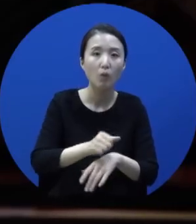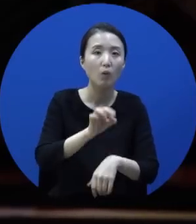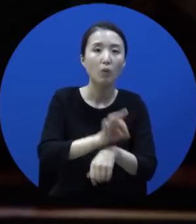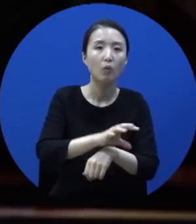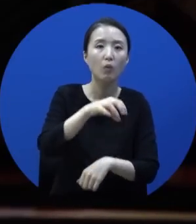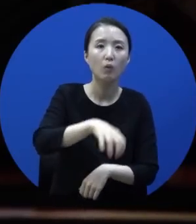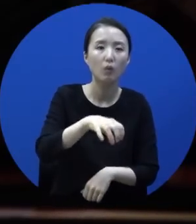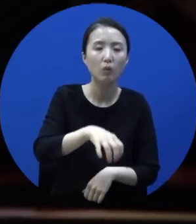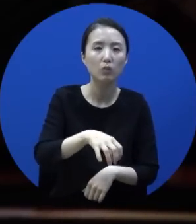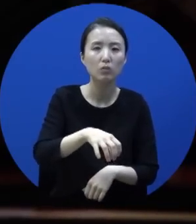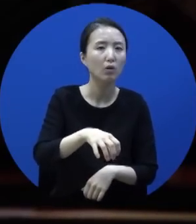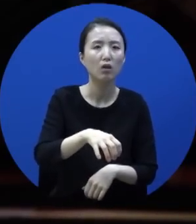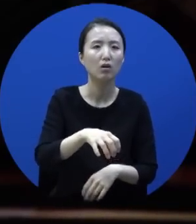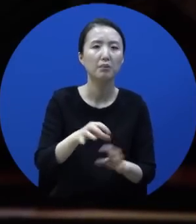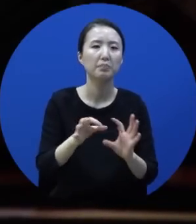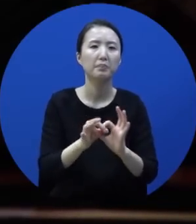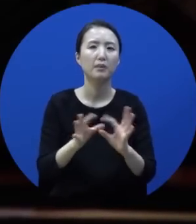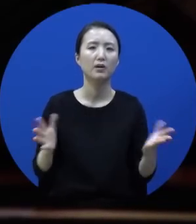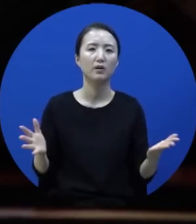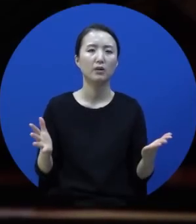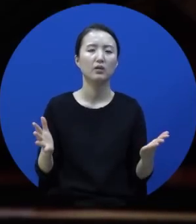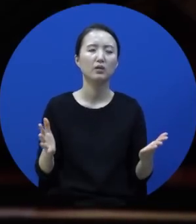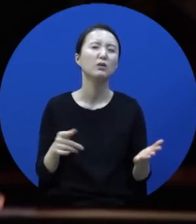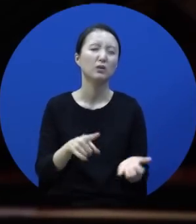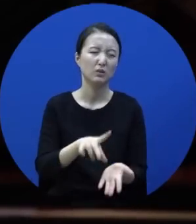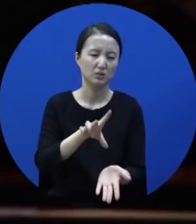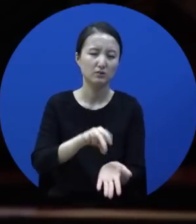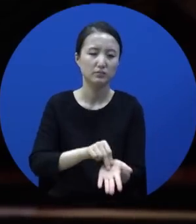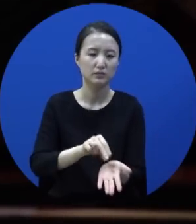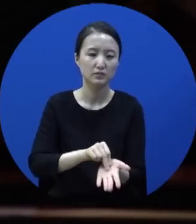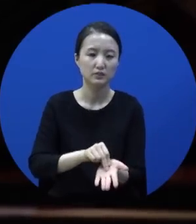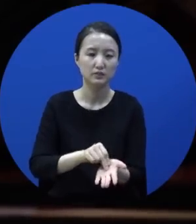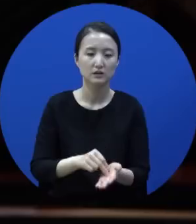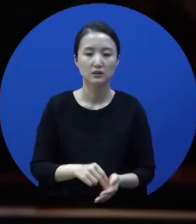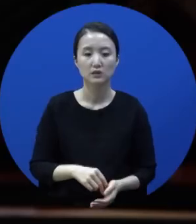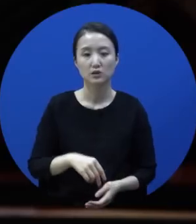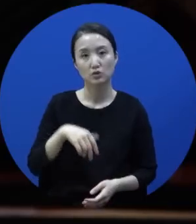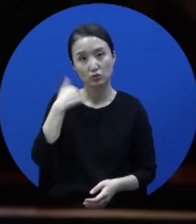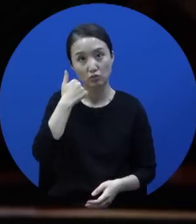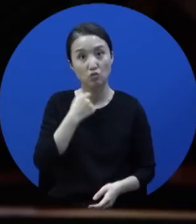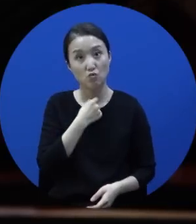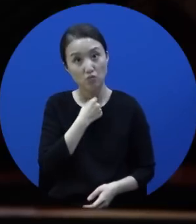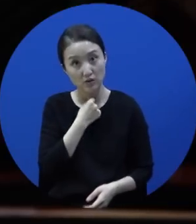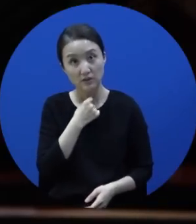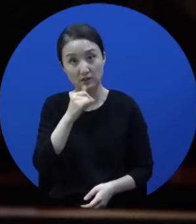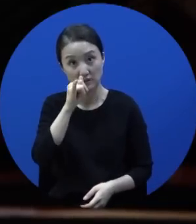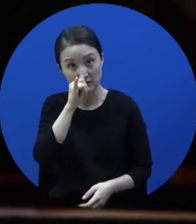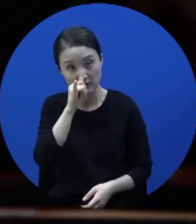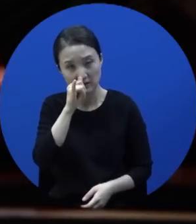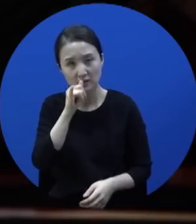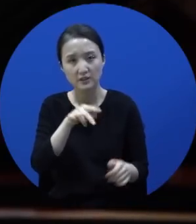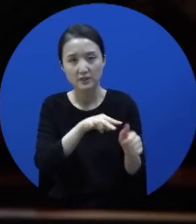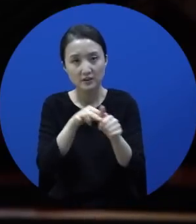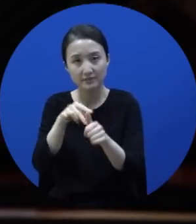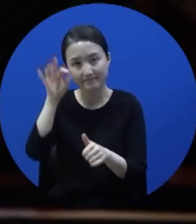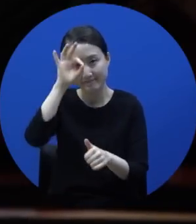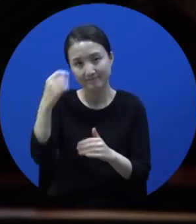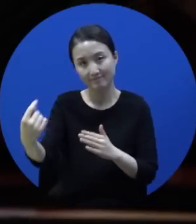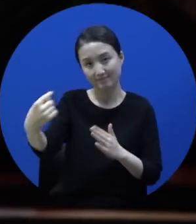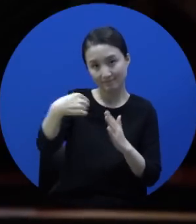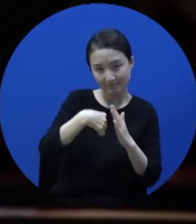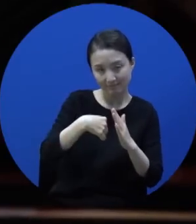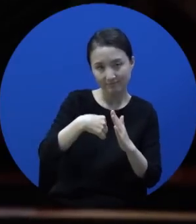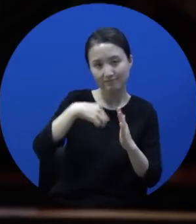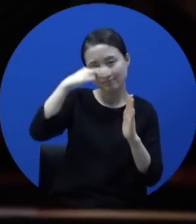되게 중요하게 생각하는 것은 만약에 누군가가 그렇게 찾고 싶은 것이 있다라고 한다면 반드시 찾을 수